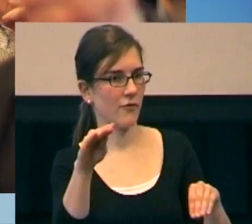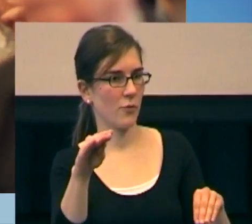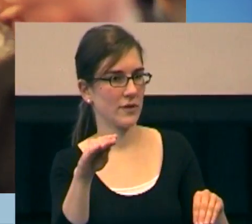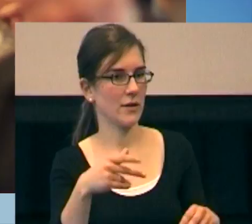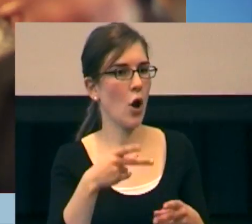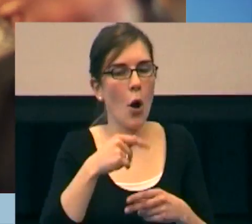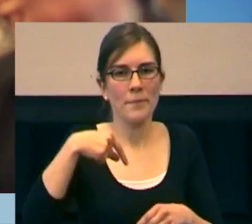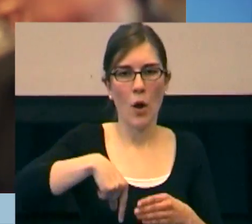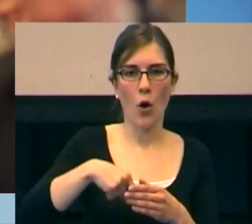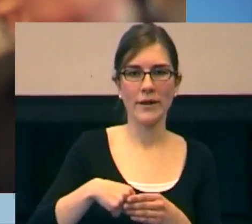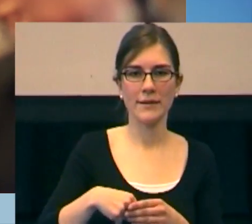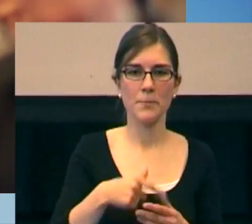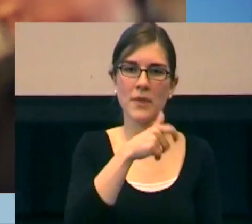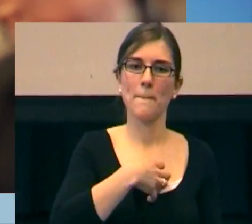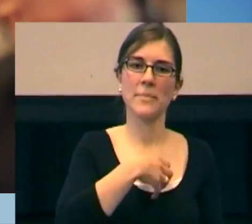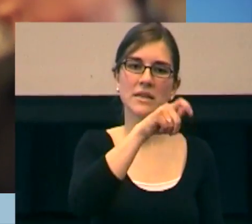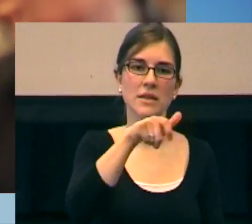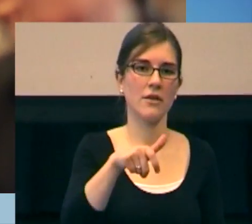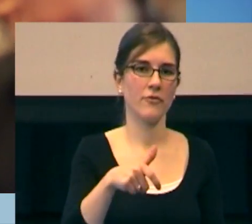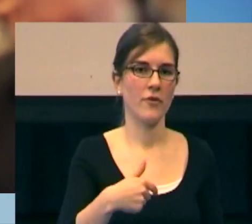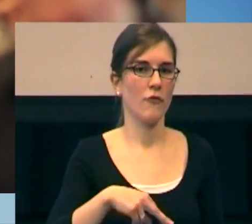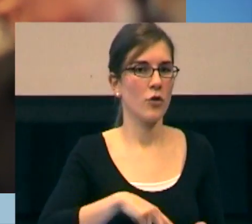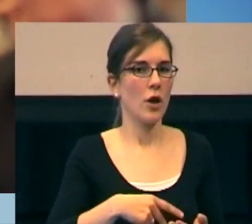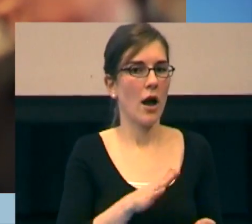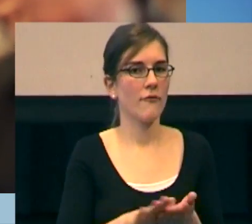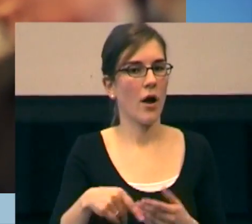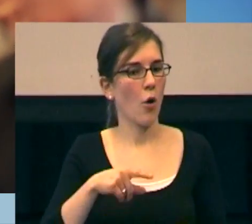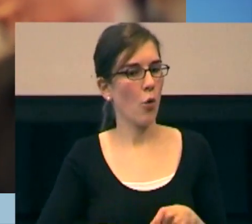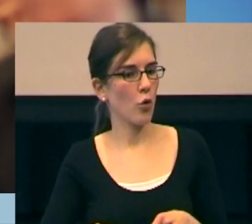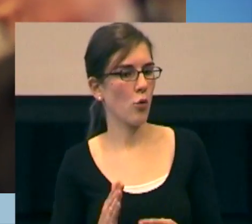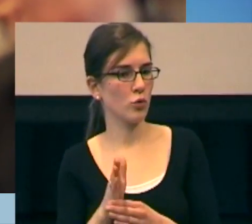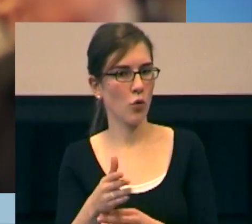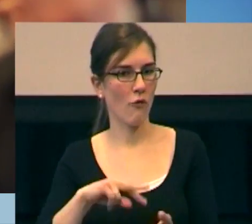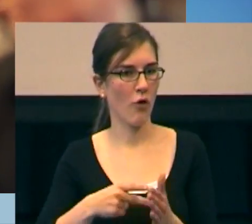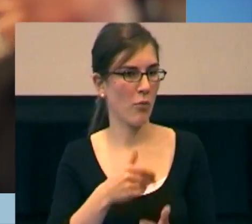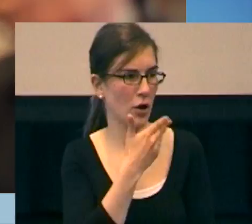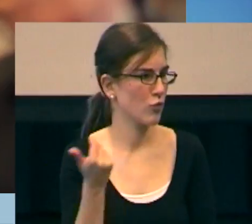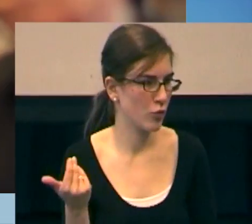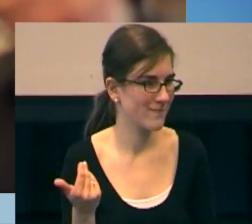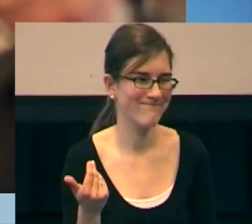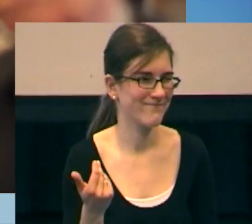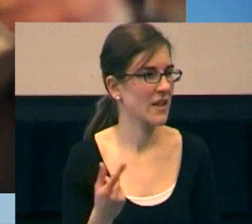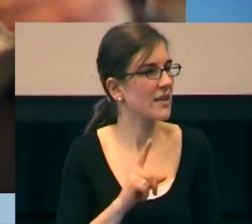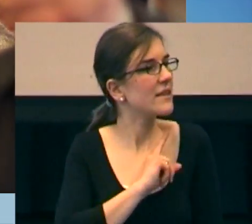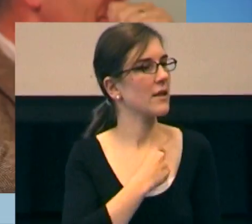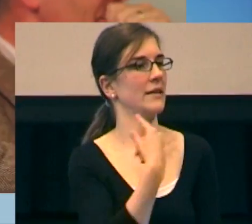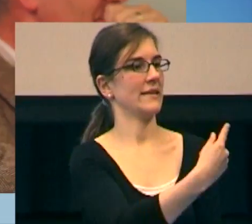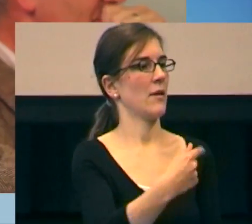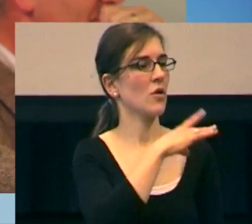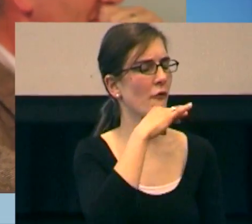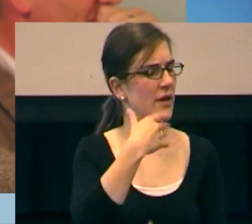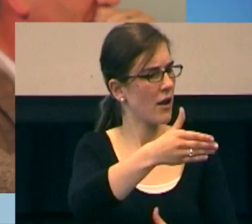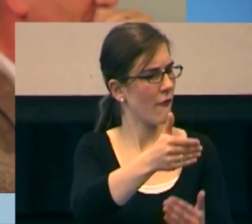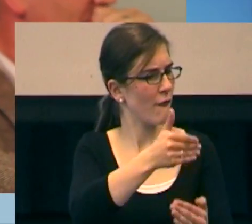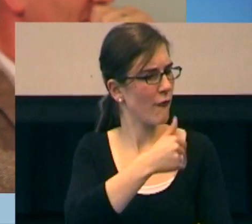unvorbereitet und wenn ein Patient es wissen möchte dann muss man wie Herr Popert ihm das sagte man muss natürlich dann auf